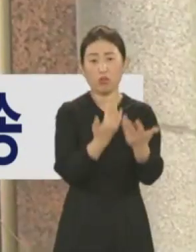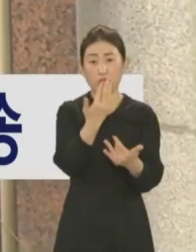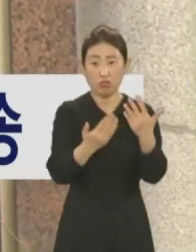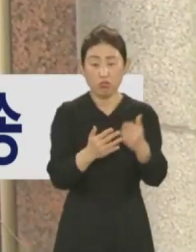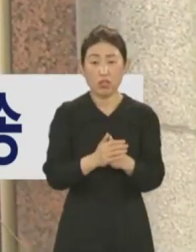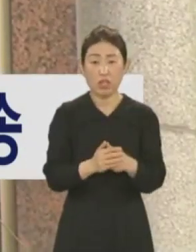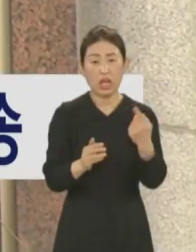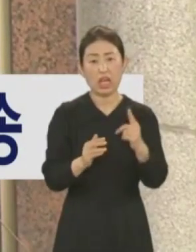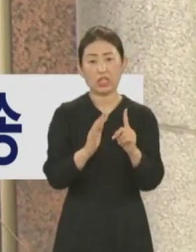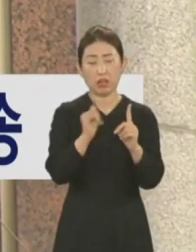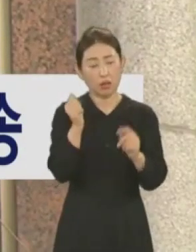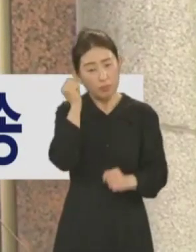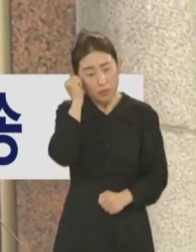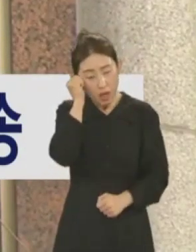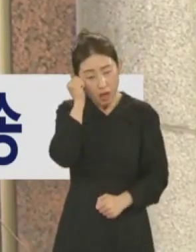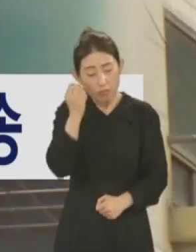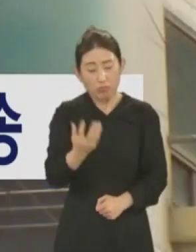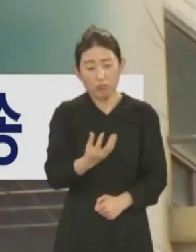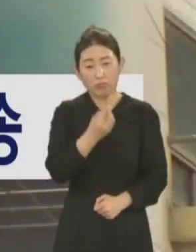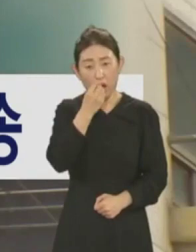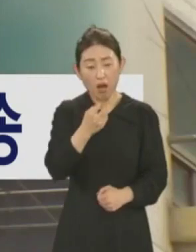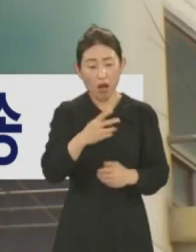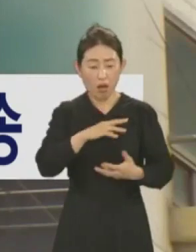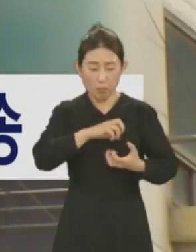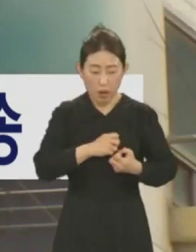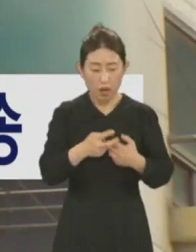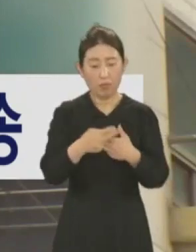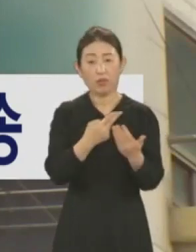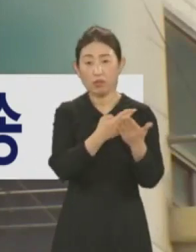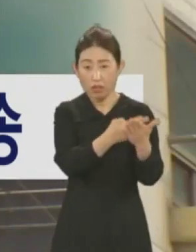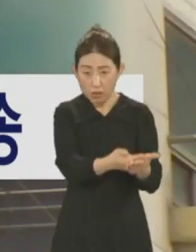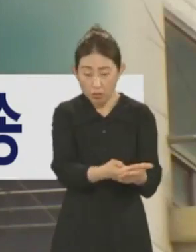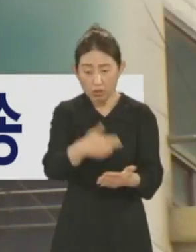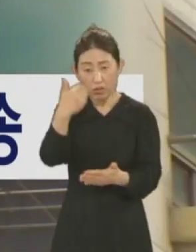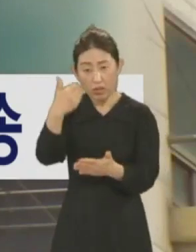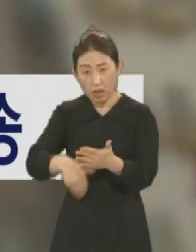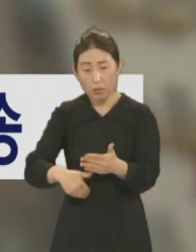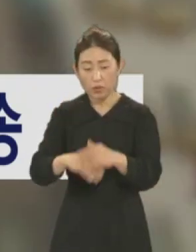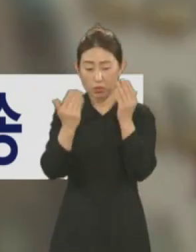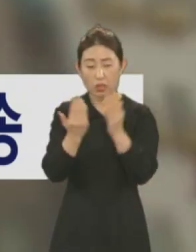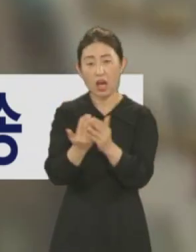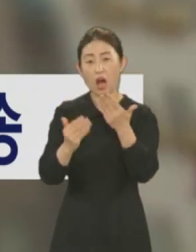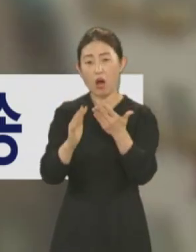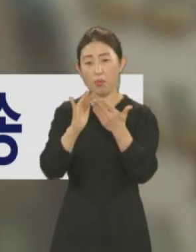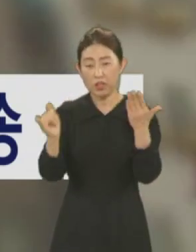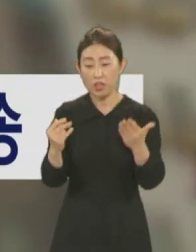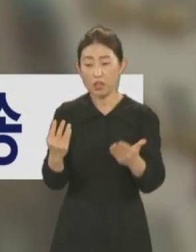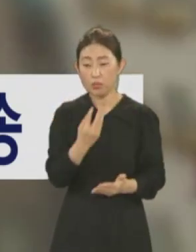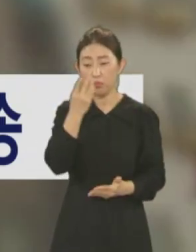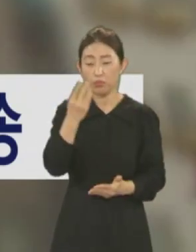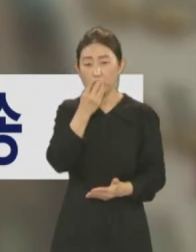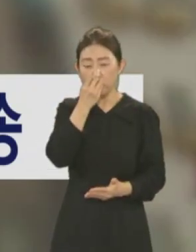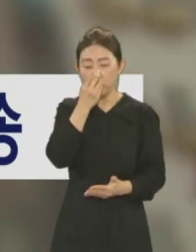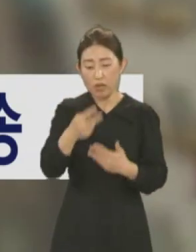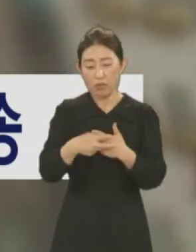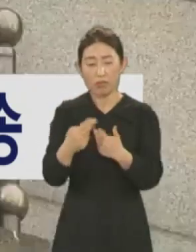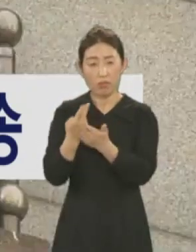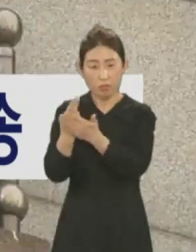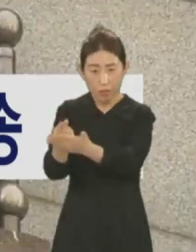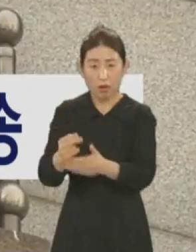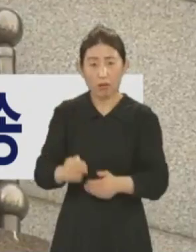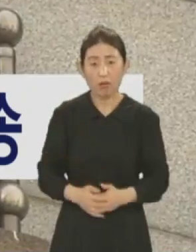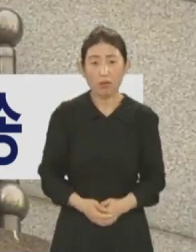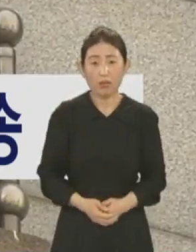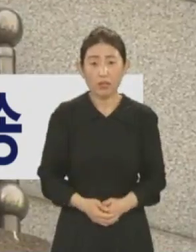남성 한 명이 심정지 상태로 병원으로 이송되고 다른 투숙객 9명도 연기를 마셔 병원으로 옮겨졌습니다